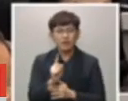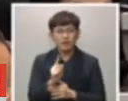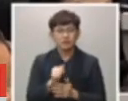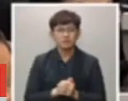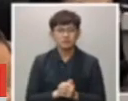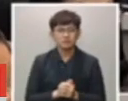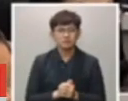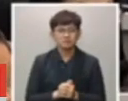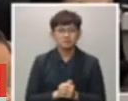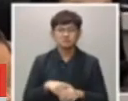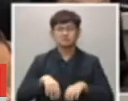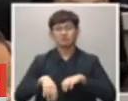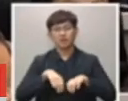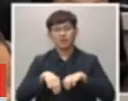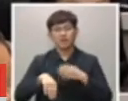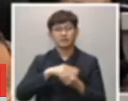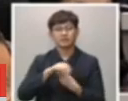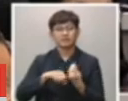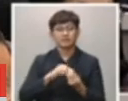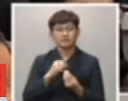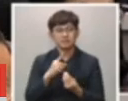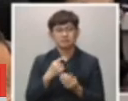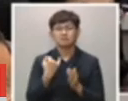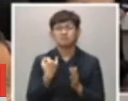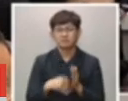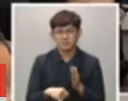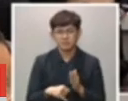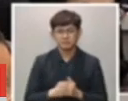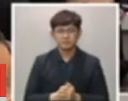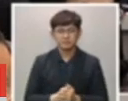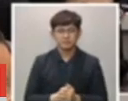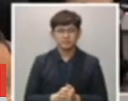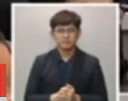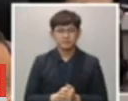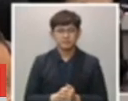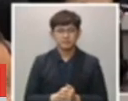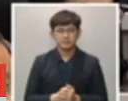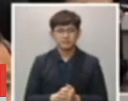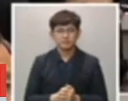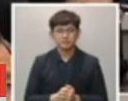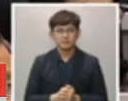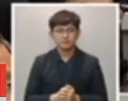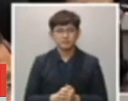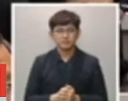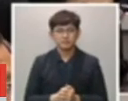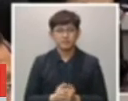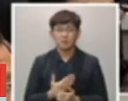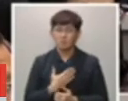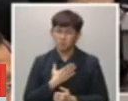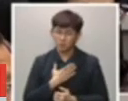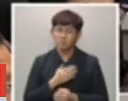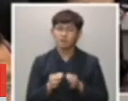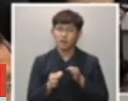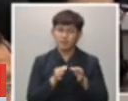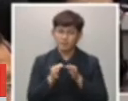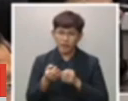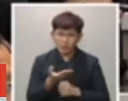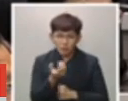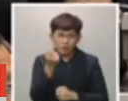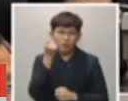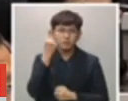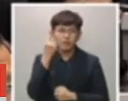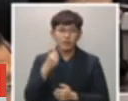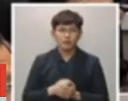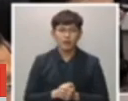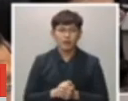การบริหารงานทางด้านเศรษฐกิจที่ผิดพลาดบกพร่องอย่างไม่อาจให้อภัยผ ผมจะชี้ให้สภาผู้แทนราษฎรได้เห็นว่าด้วยการนำของท่